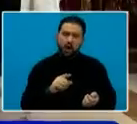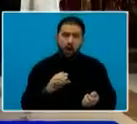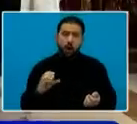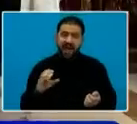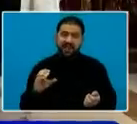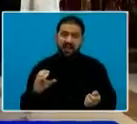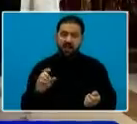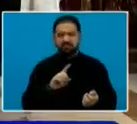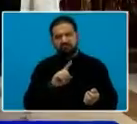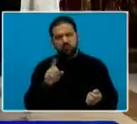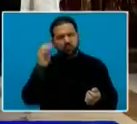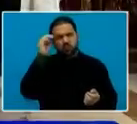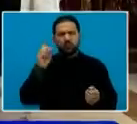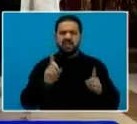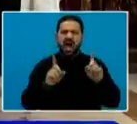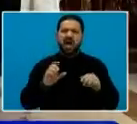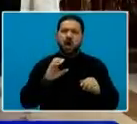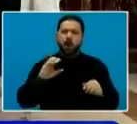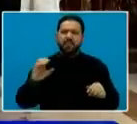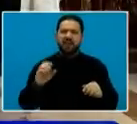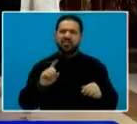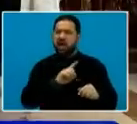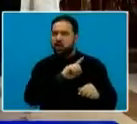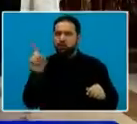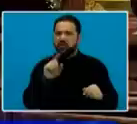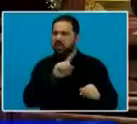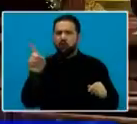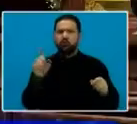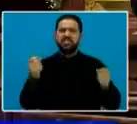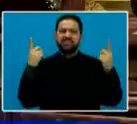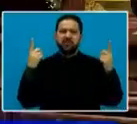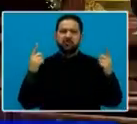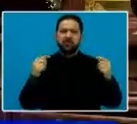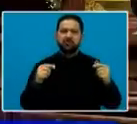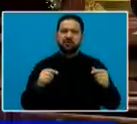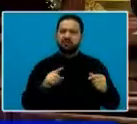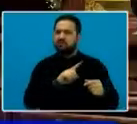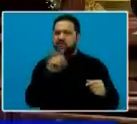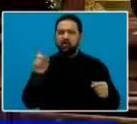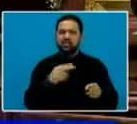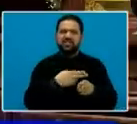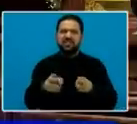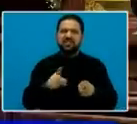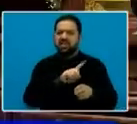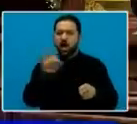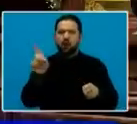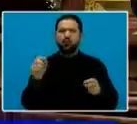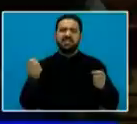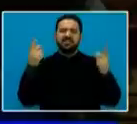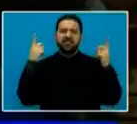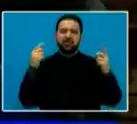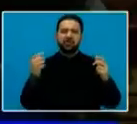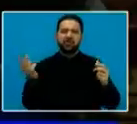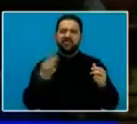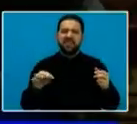dacă e completă, pentru că niciodată nu se termină. Și fiecare situație, cum nici sfințenia nu se termină, fiecare